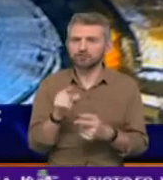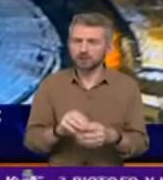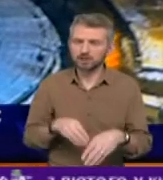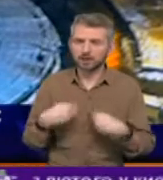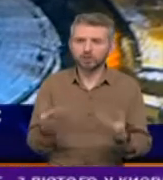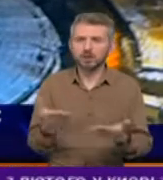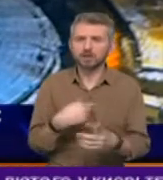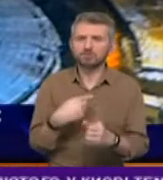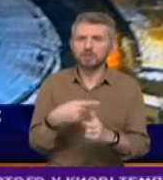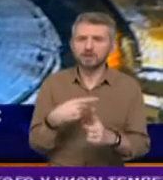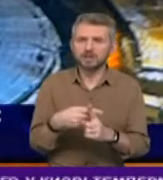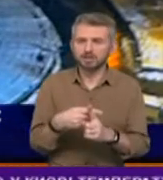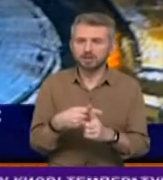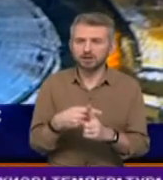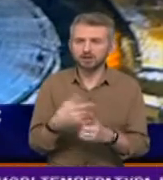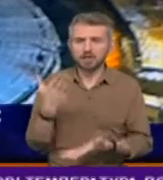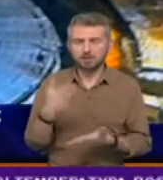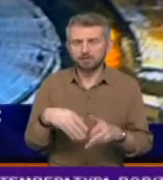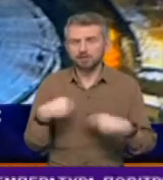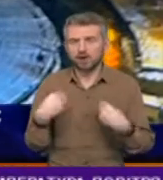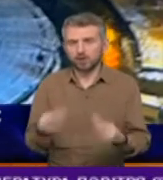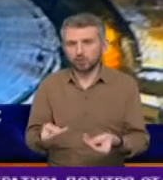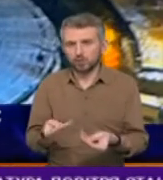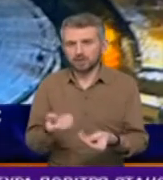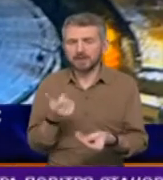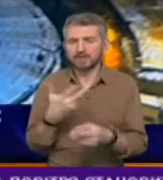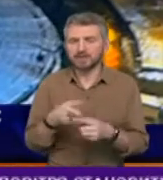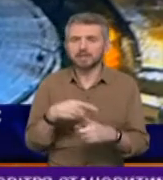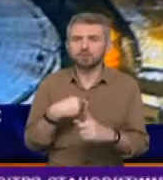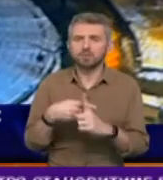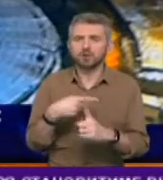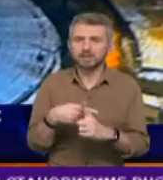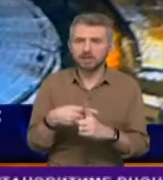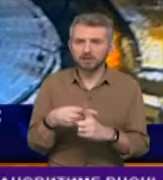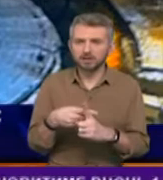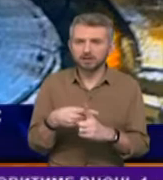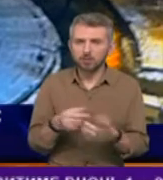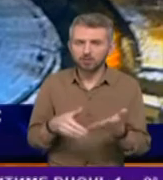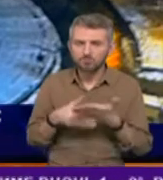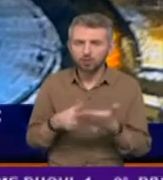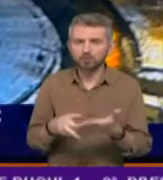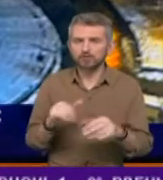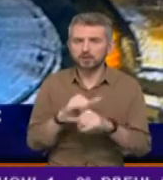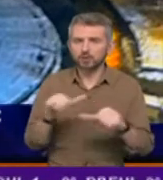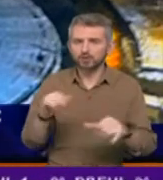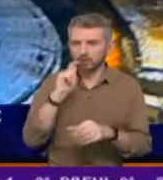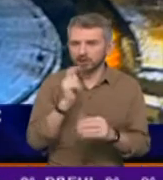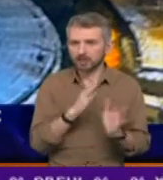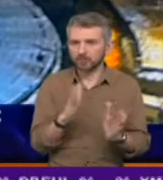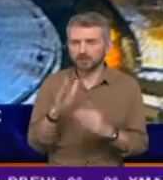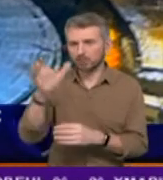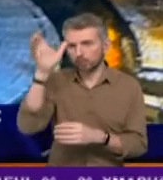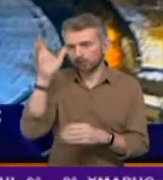складаєш і мучити. Насправді це таке, мені здається, міфологічне твердження,